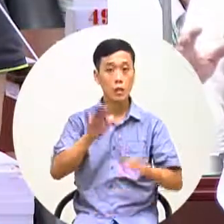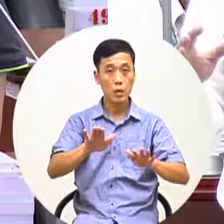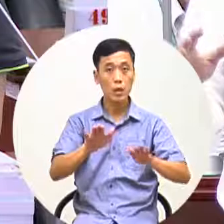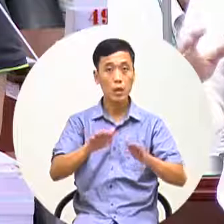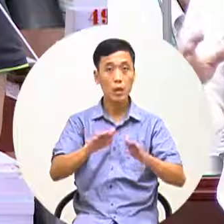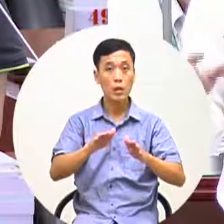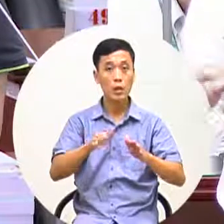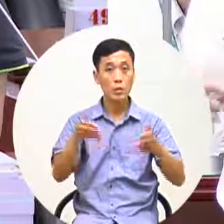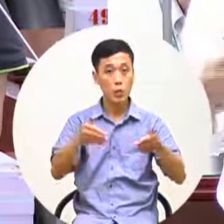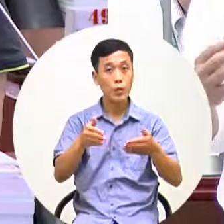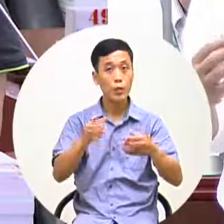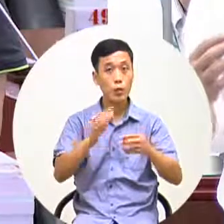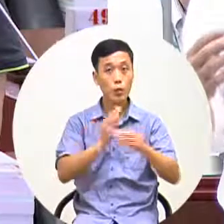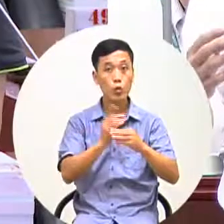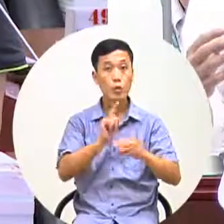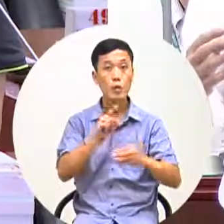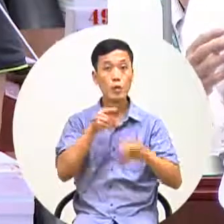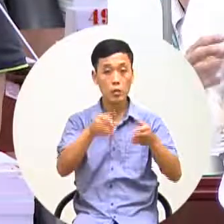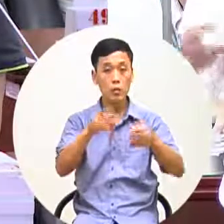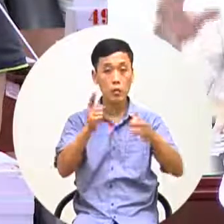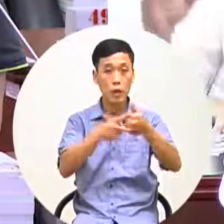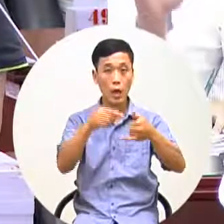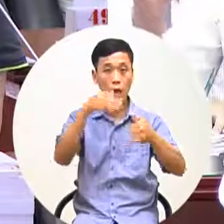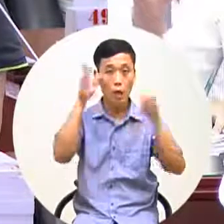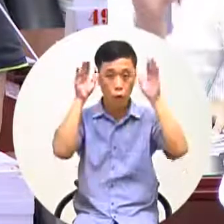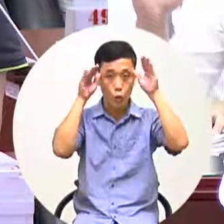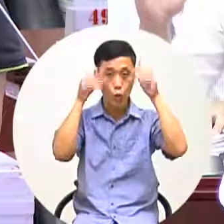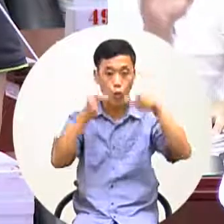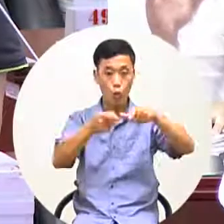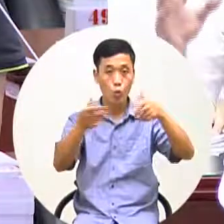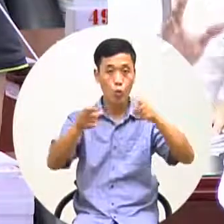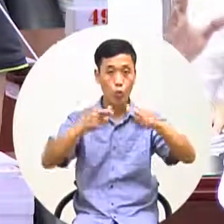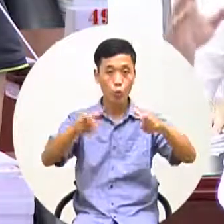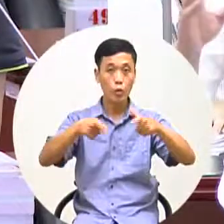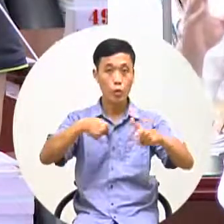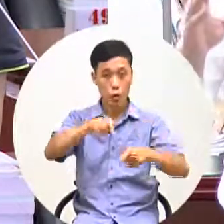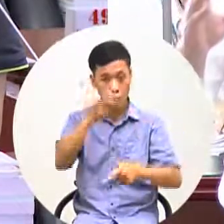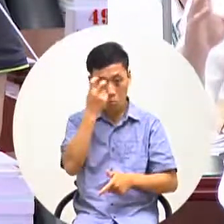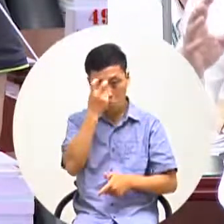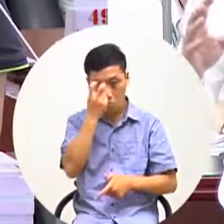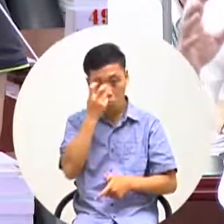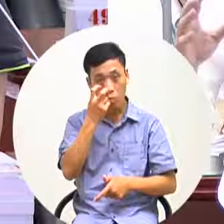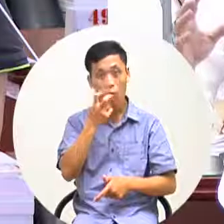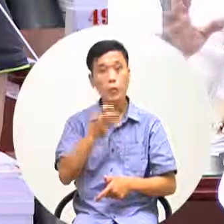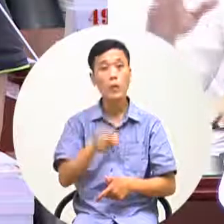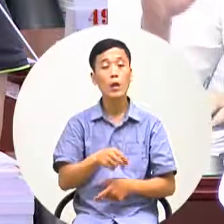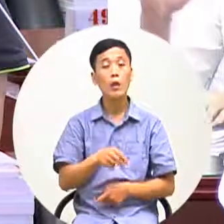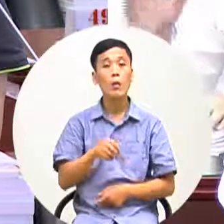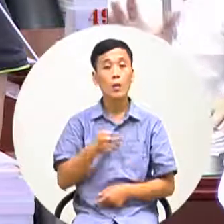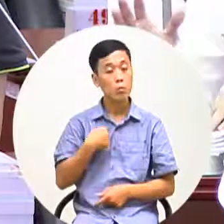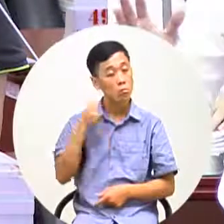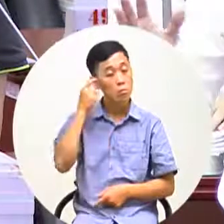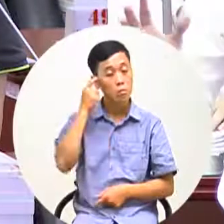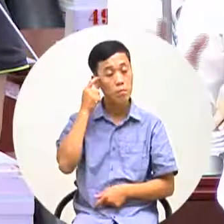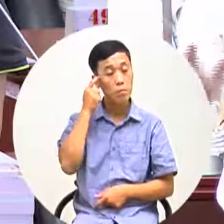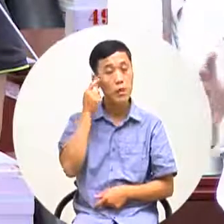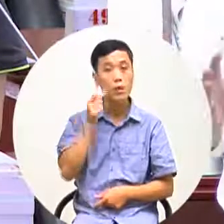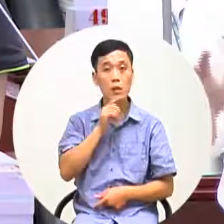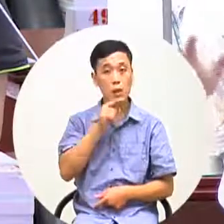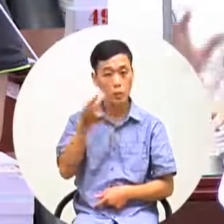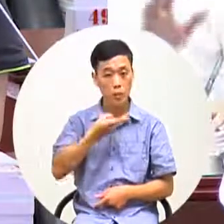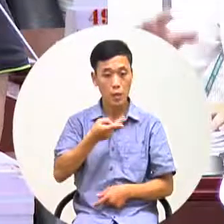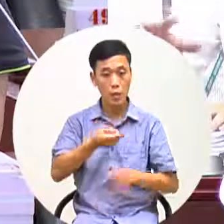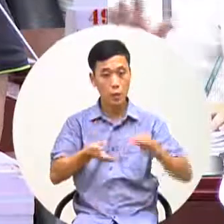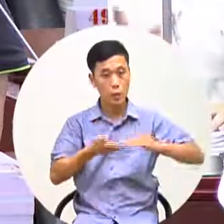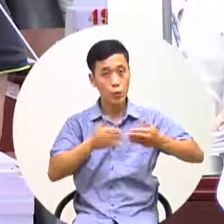公园的一个考察。那所以我想说，是不是我们找个时间把打狗公园跟这